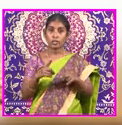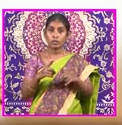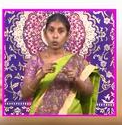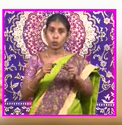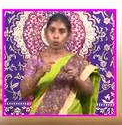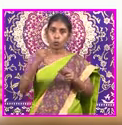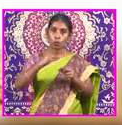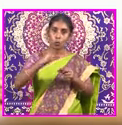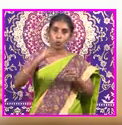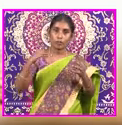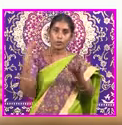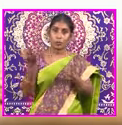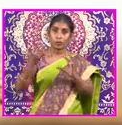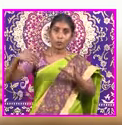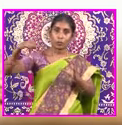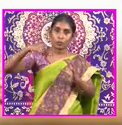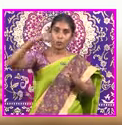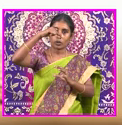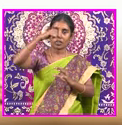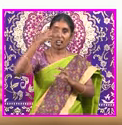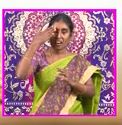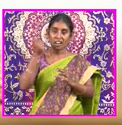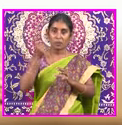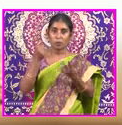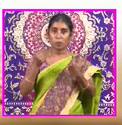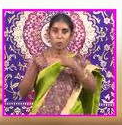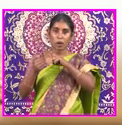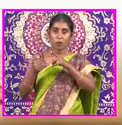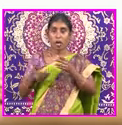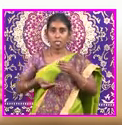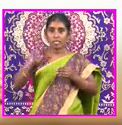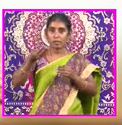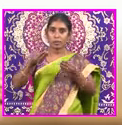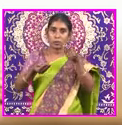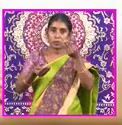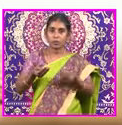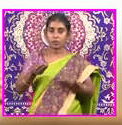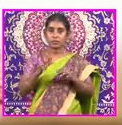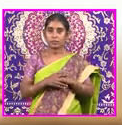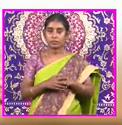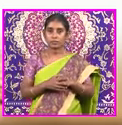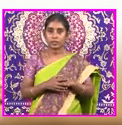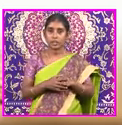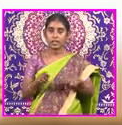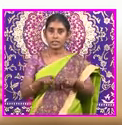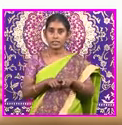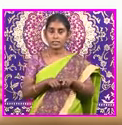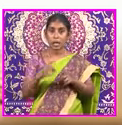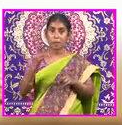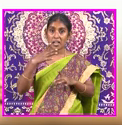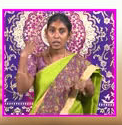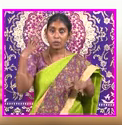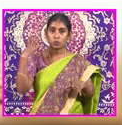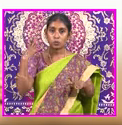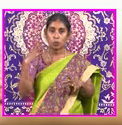வெப்பமண்டலம், மூன்றாவது குளிர் மண்டலம். மாணவர்களே, இப்போது நன்றாக உங்களுக்கு புரிந்திருக்கும். புவியோட 3 வெப்பமண்டலங்களை